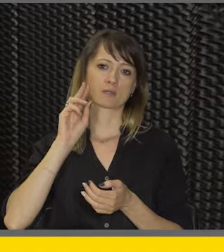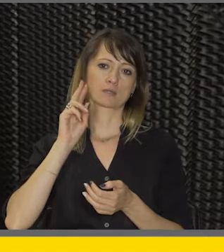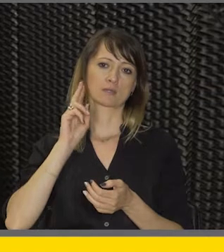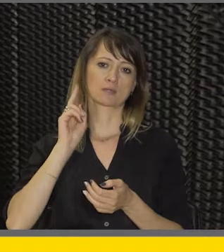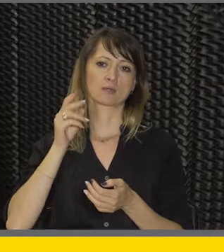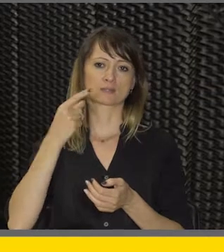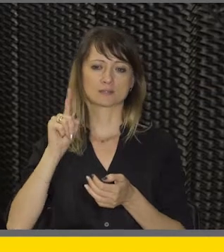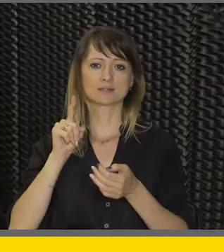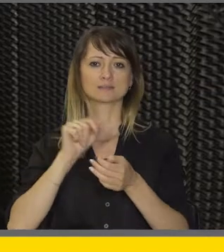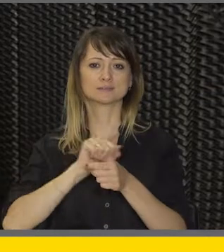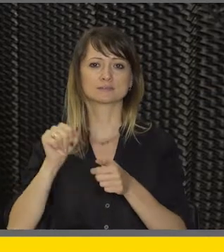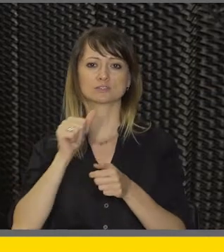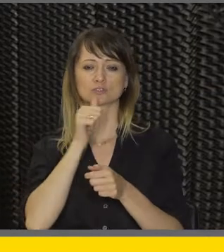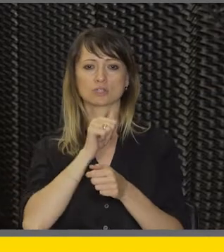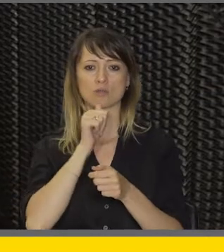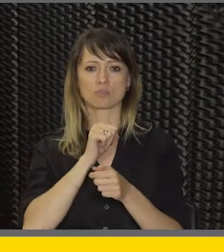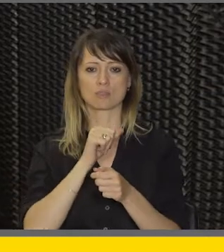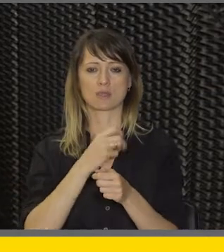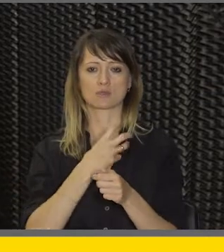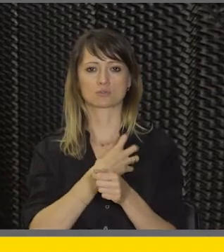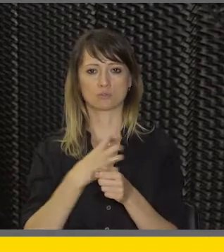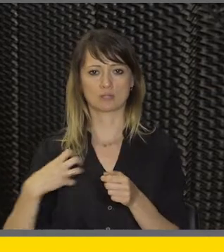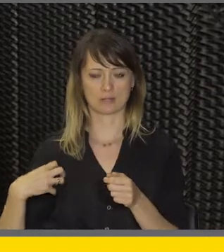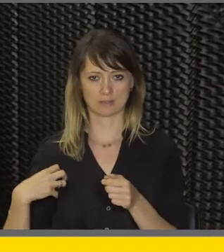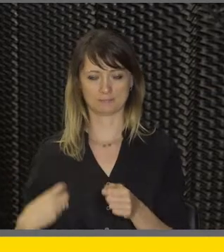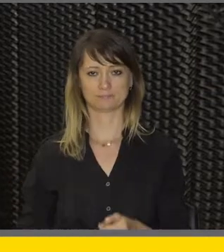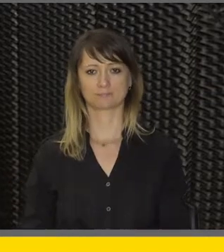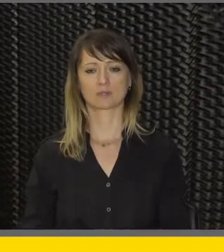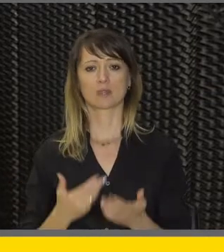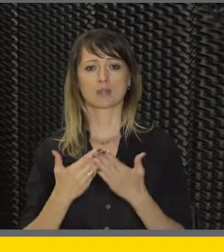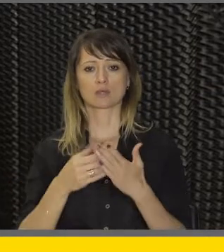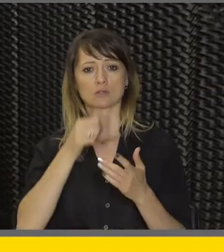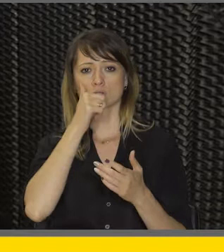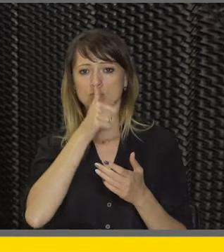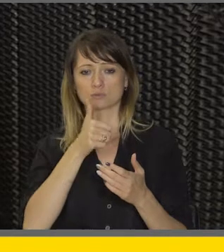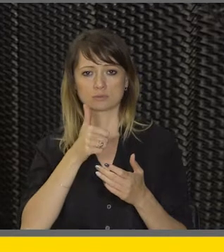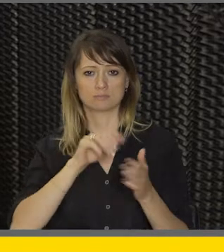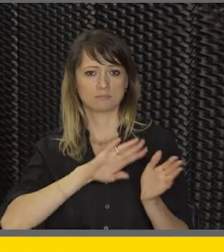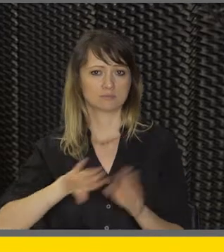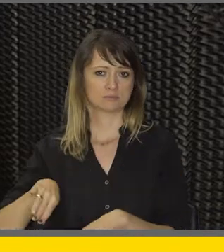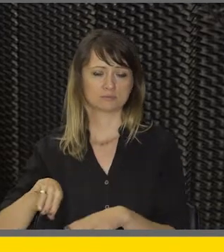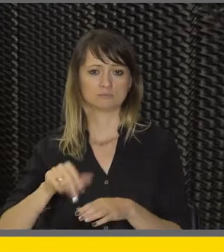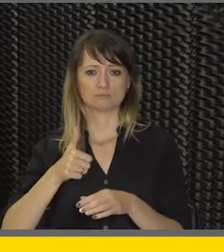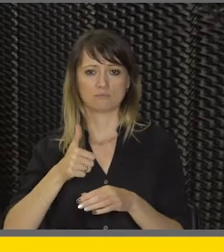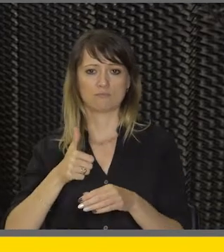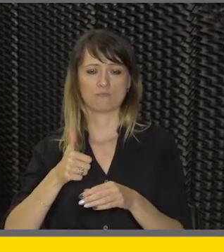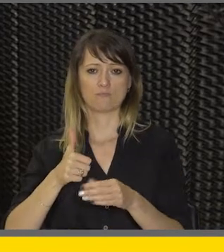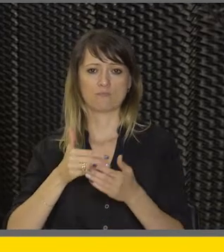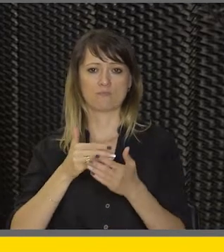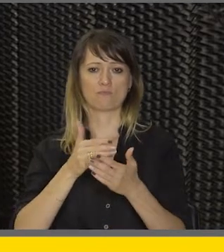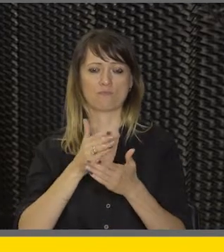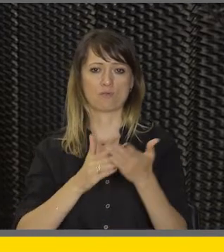Nie można zatem obalić, powiedzmy, na swój sposób faktu, że województwo śląskie w zielonej gospodarce